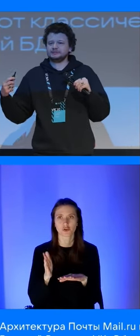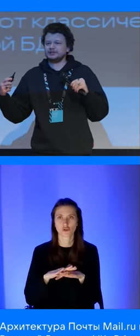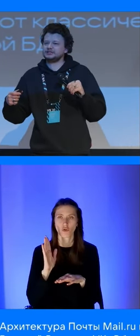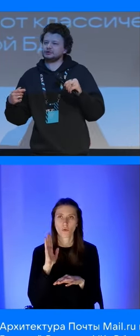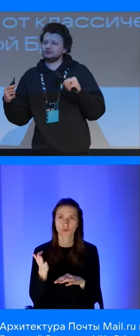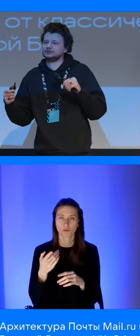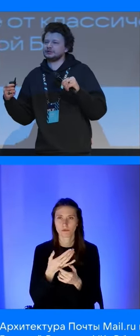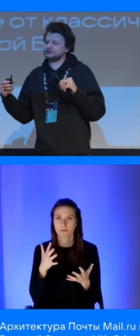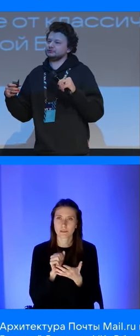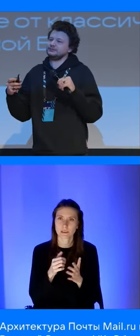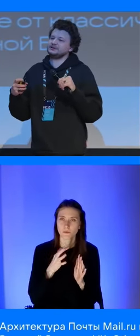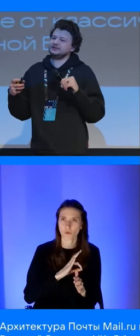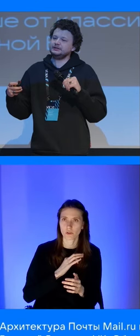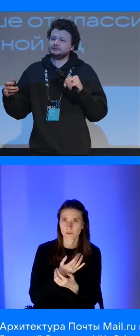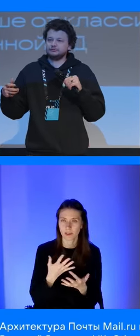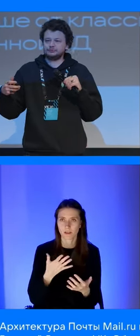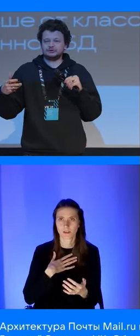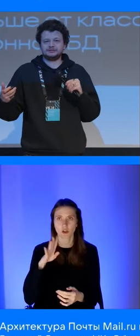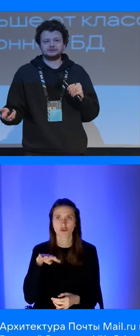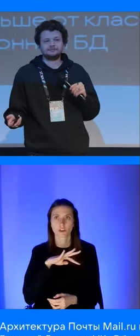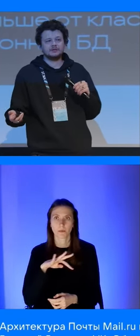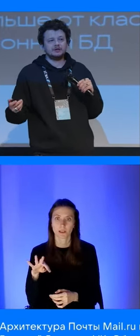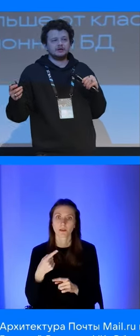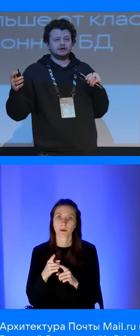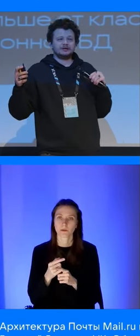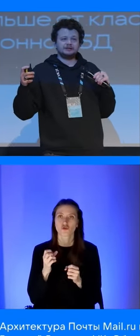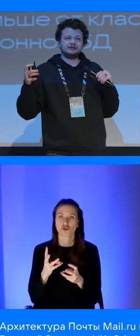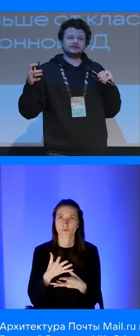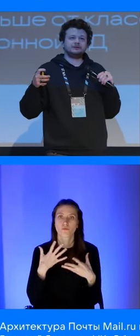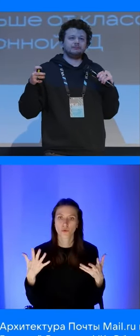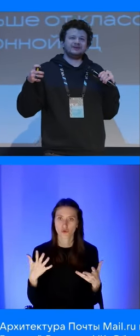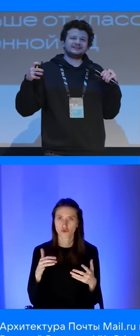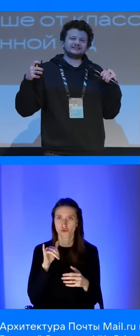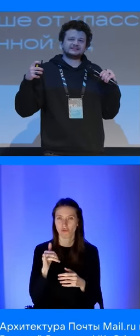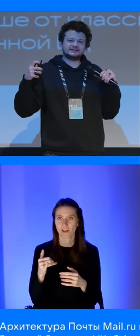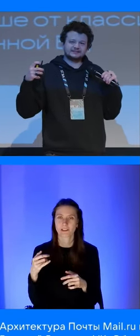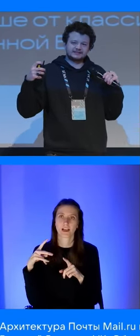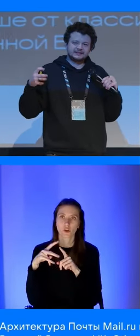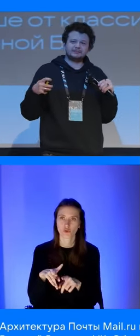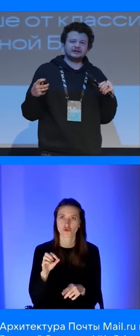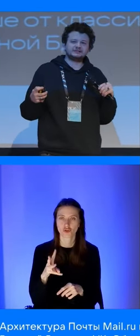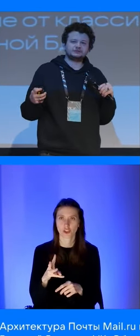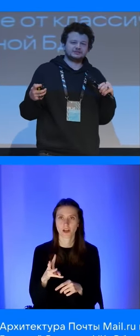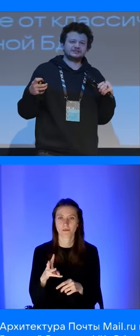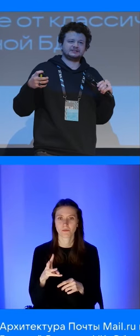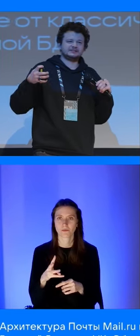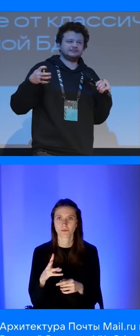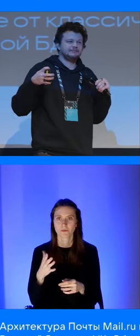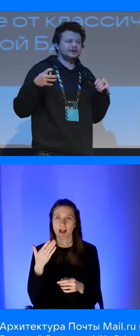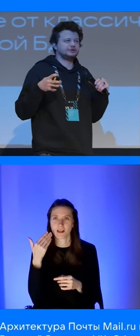нагрузка, тем дальше от реляционных баз данных вы будете уходить. И тем более схема лес,